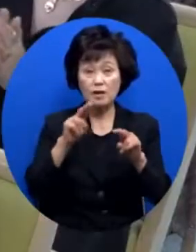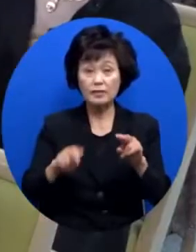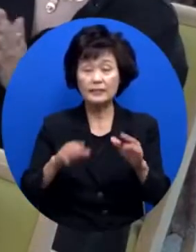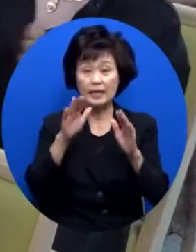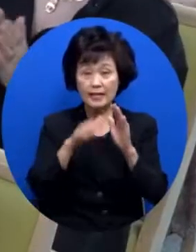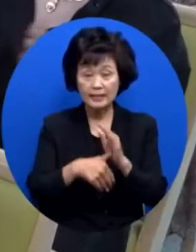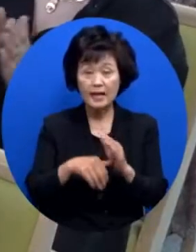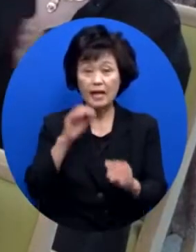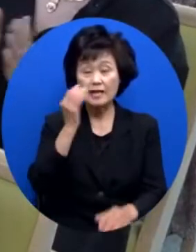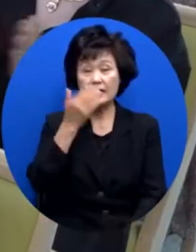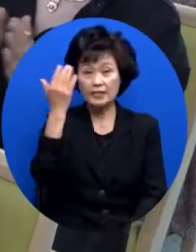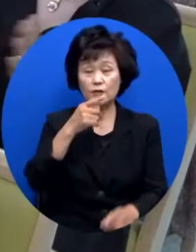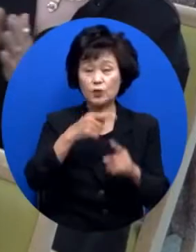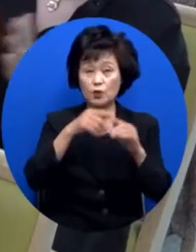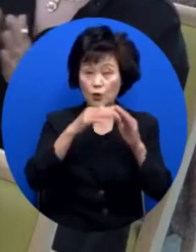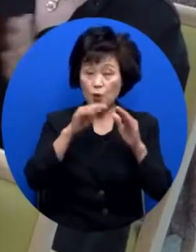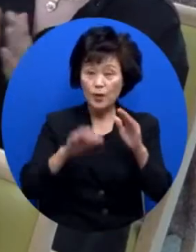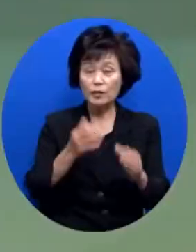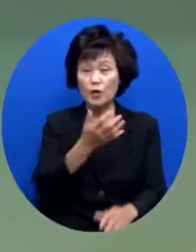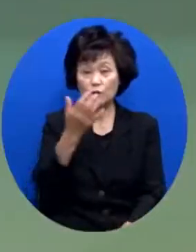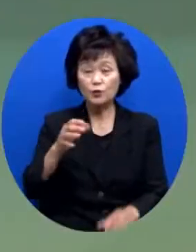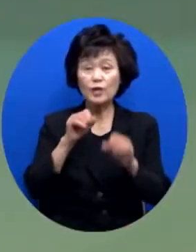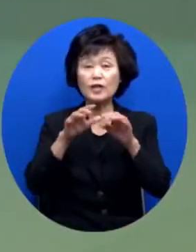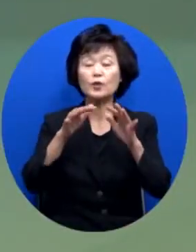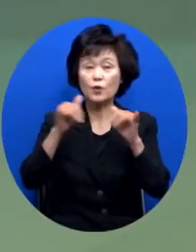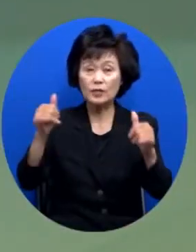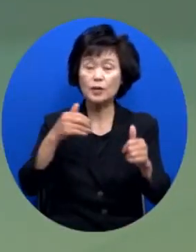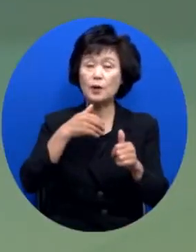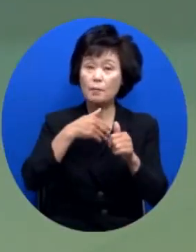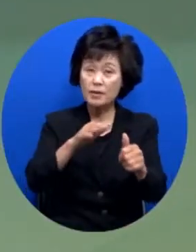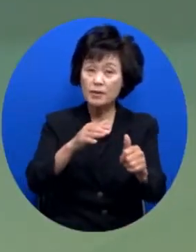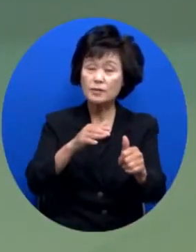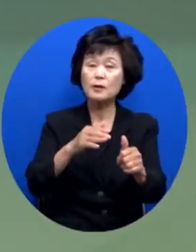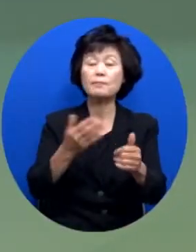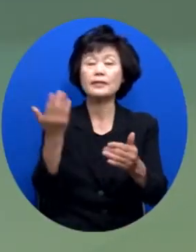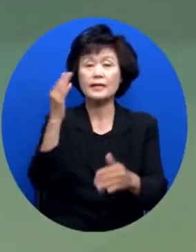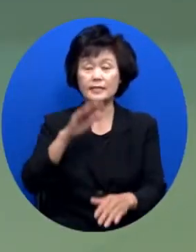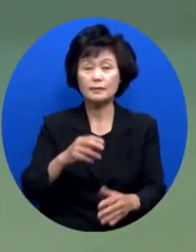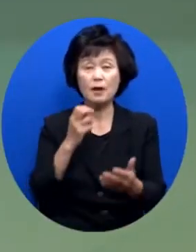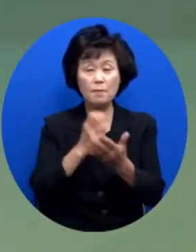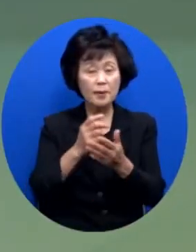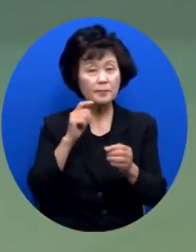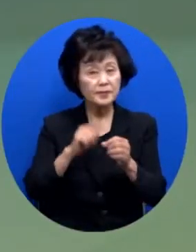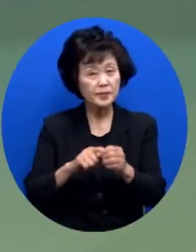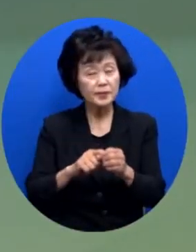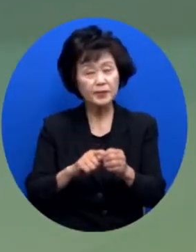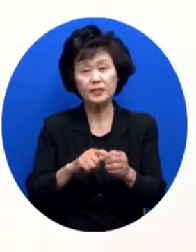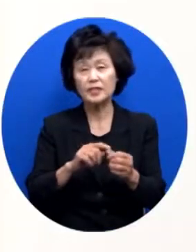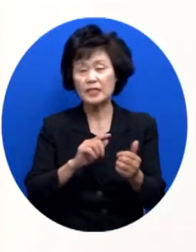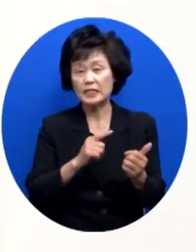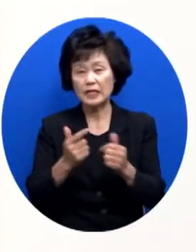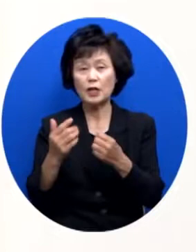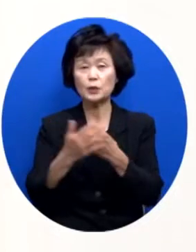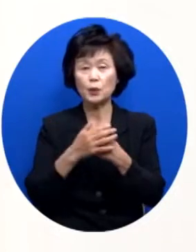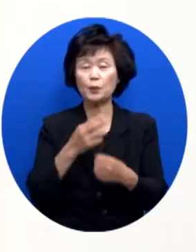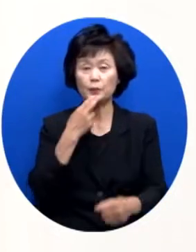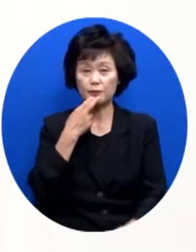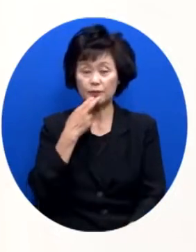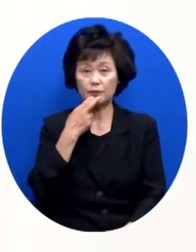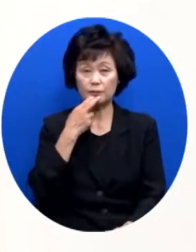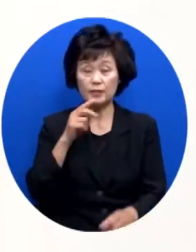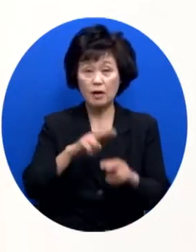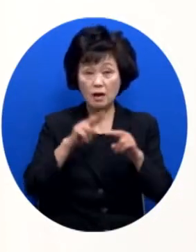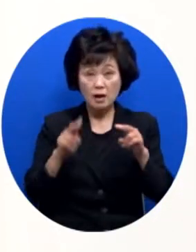기독교 대한선결교회에서 순회 선교사로 파송받았지만 제도적인 장치가 없었습니다. 은퇴 후